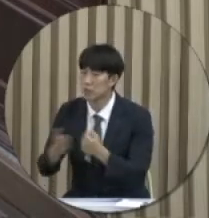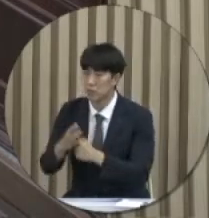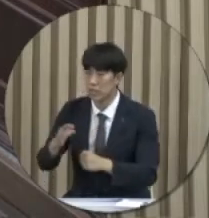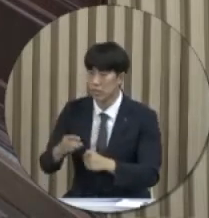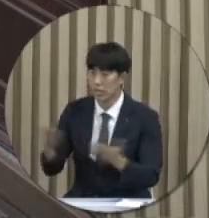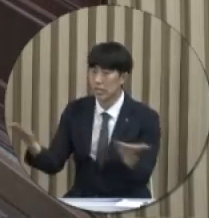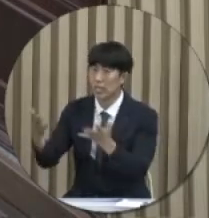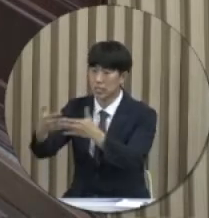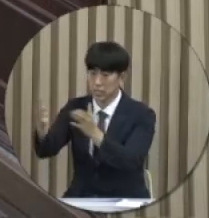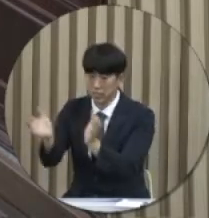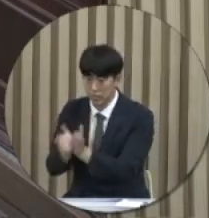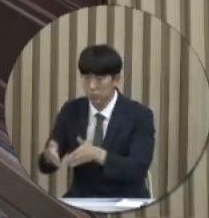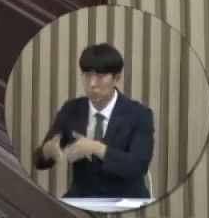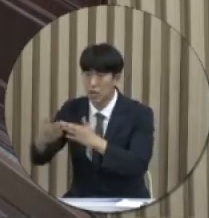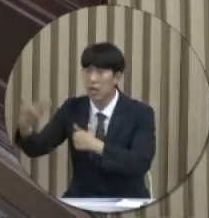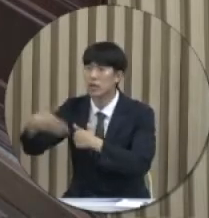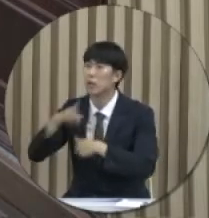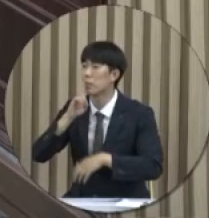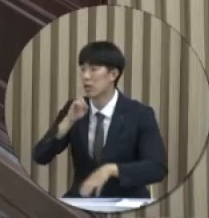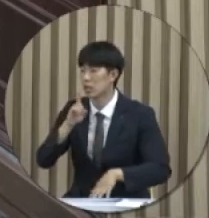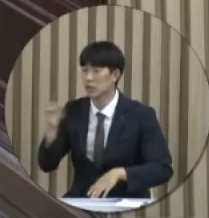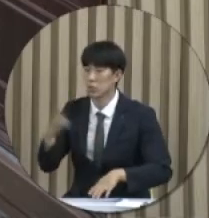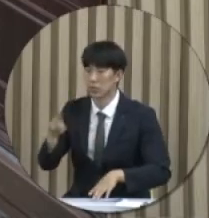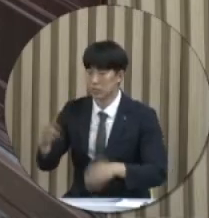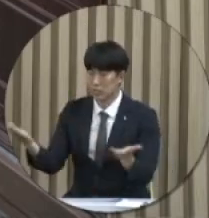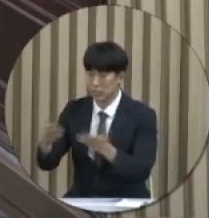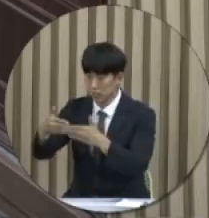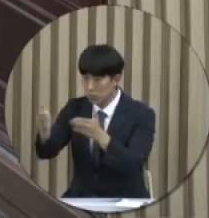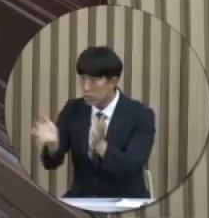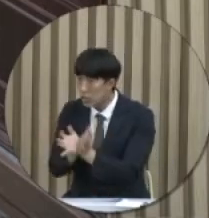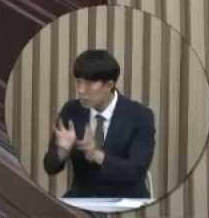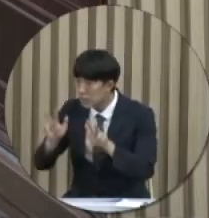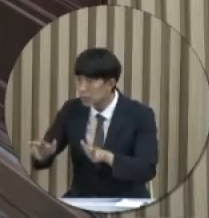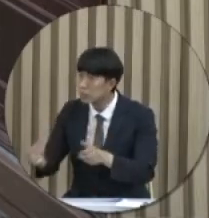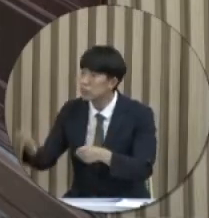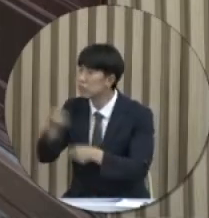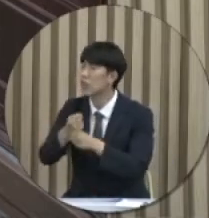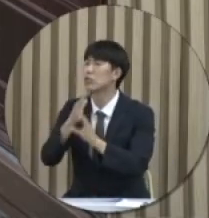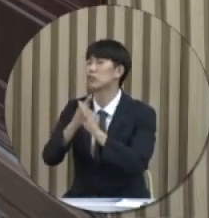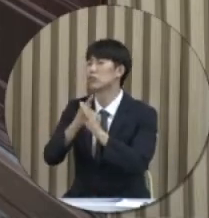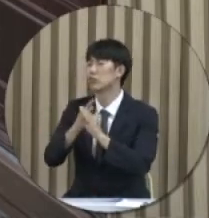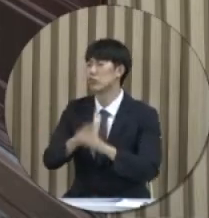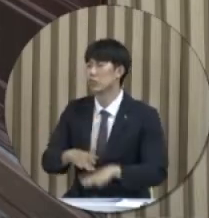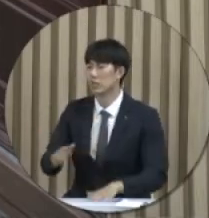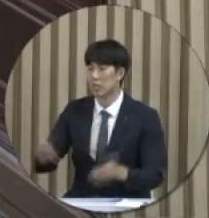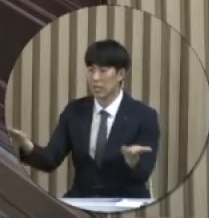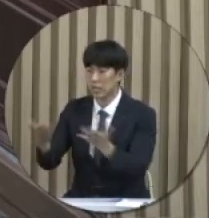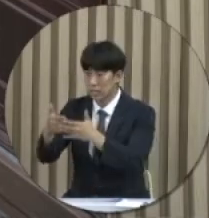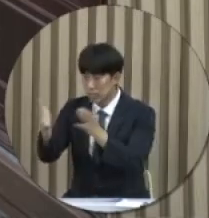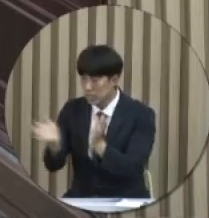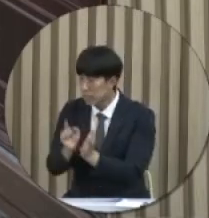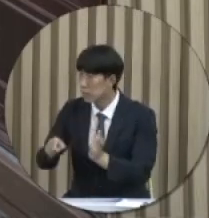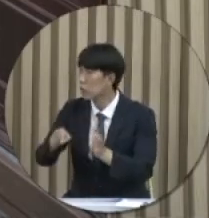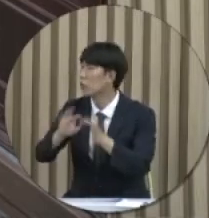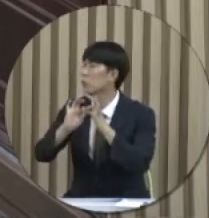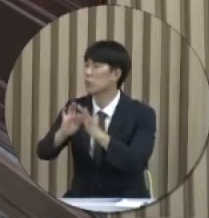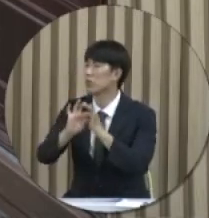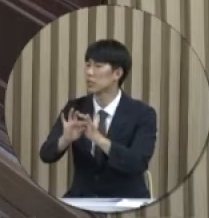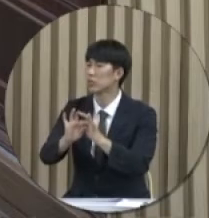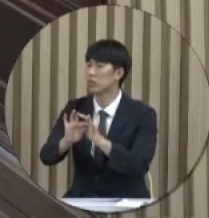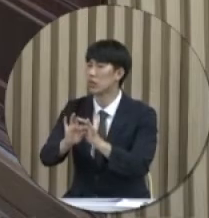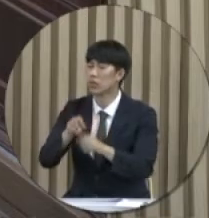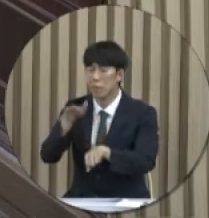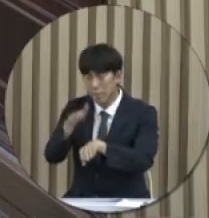TF를 제안했고 그 TF를 받아들인 상황입니다. 지금 상황은. 그러면 TF를 통해서 어떠한